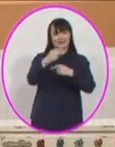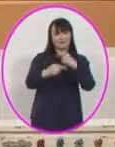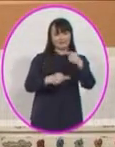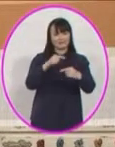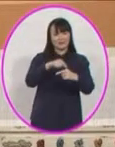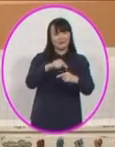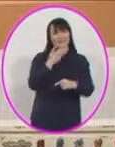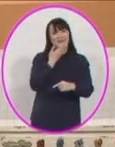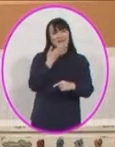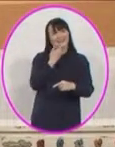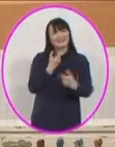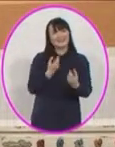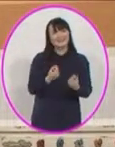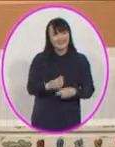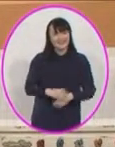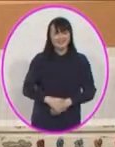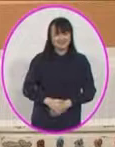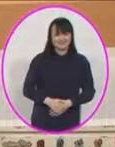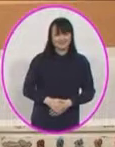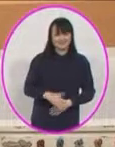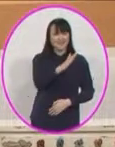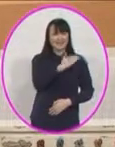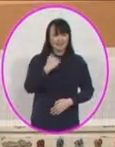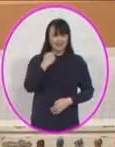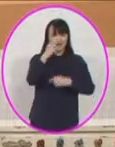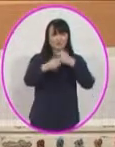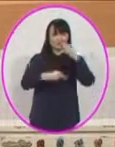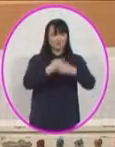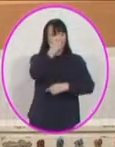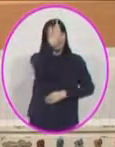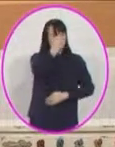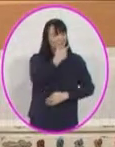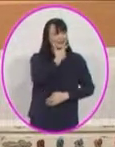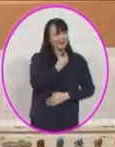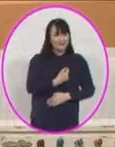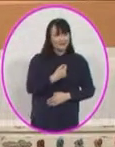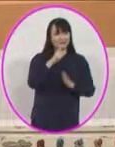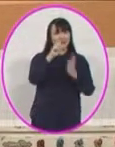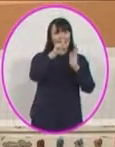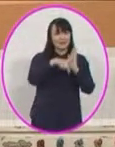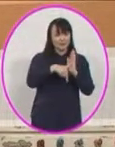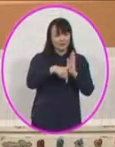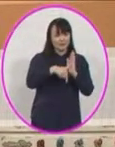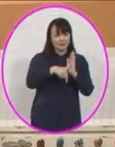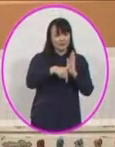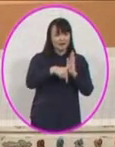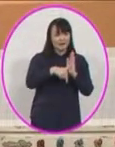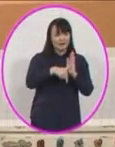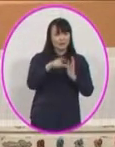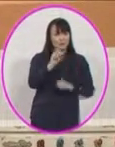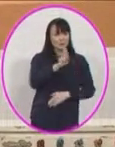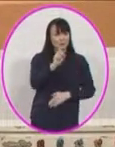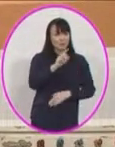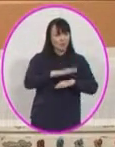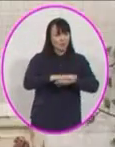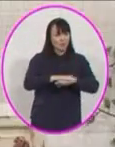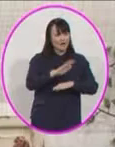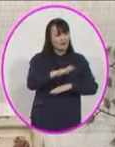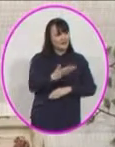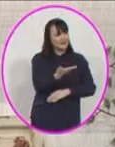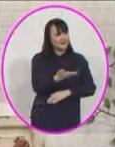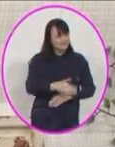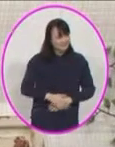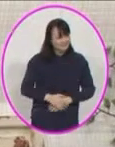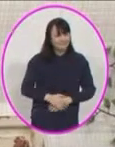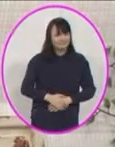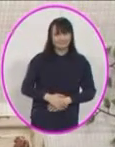その主はを使いたい場合ですよねまあ体側が使いたいったどこでこう学ぶって言うんですから学んだらいいんでしょうか伊丹